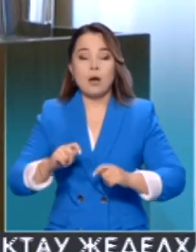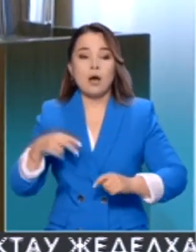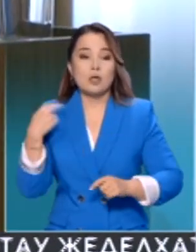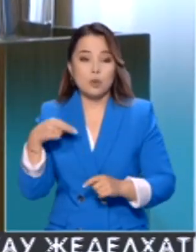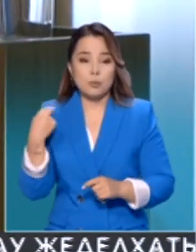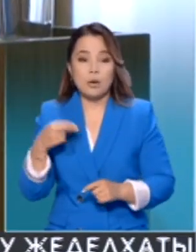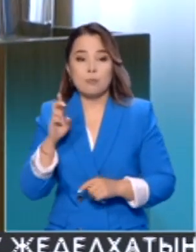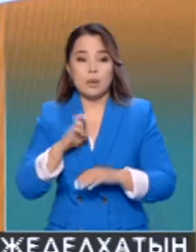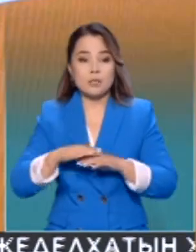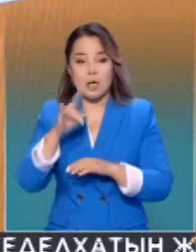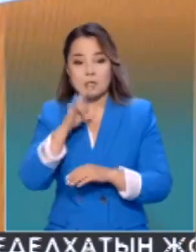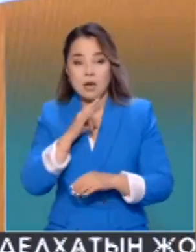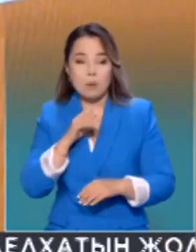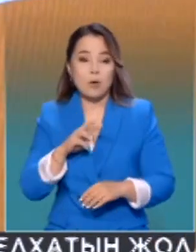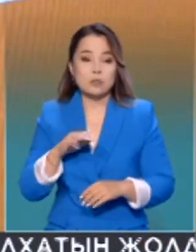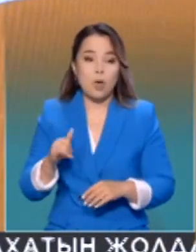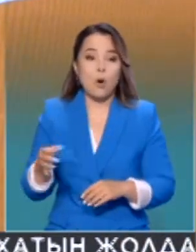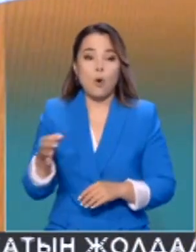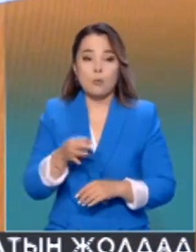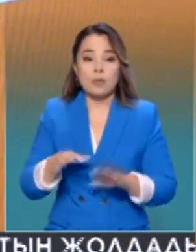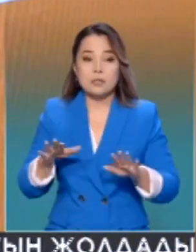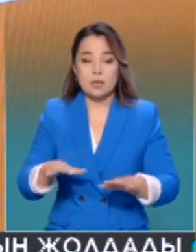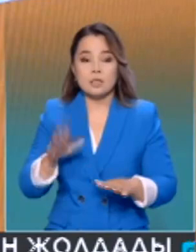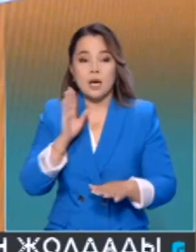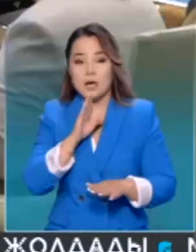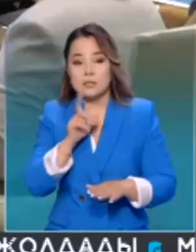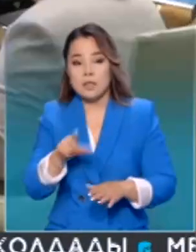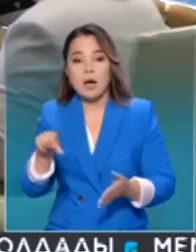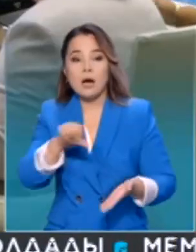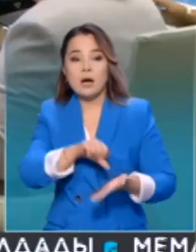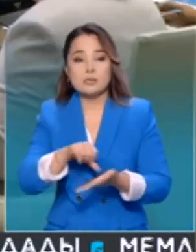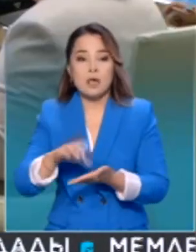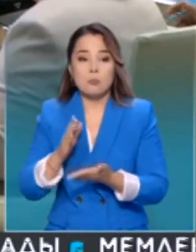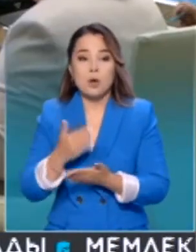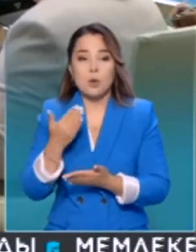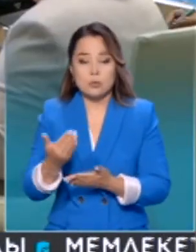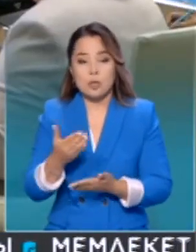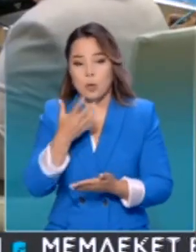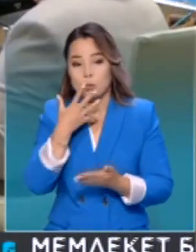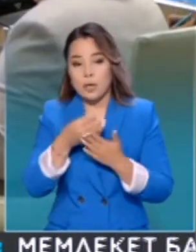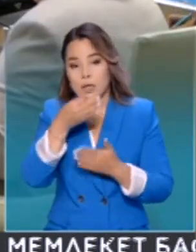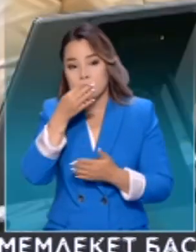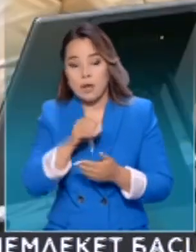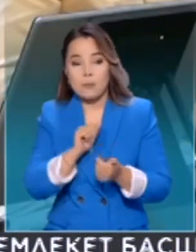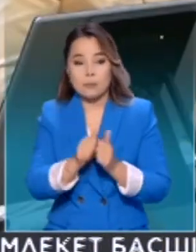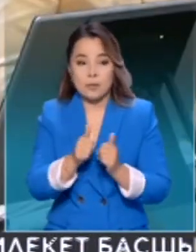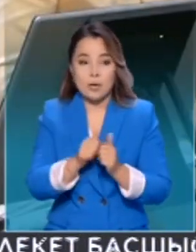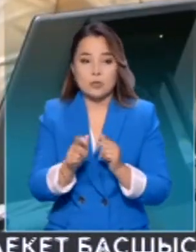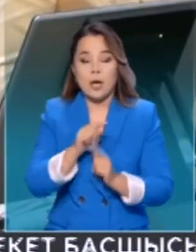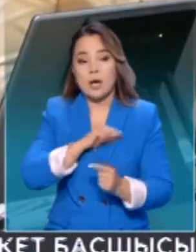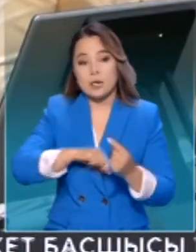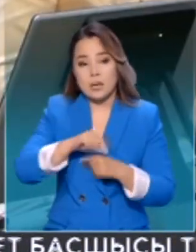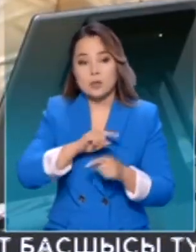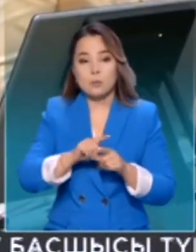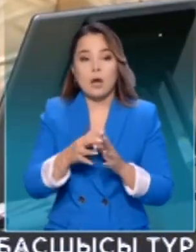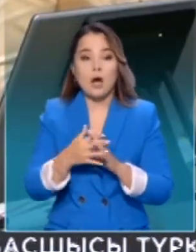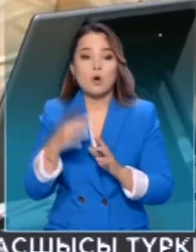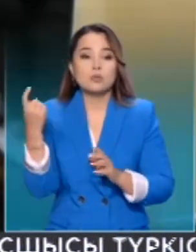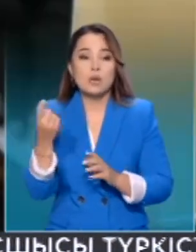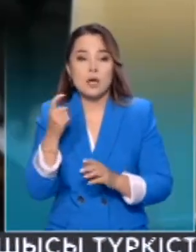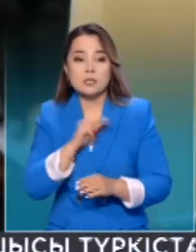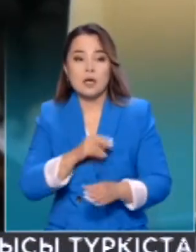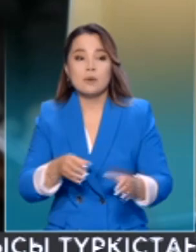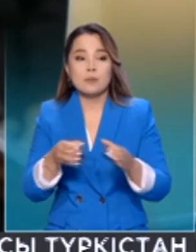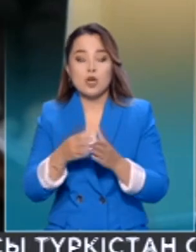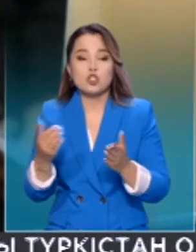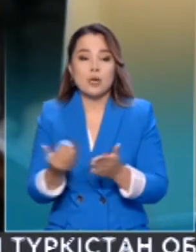Атырау, Батыс Қазақстан және Маңғыстау облыстарынан келген әйелдер қатысып жатыр. Олар өз тәжірибелерімен бөлісіп, кәсіпкерлік пен ауыл шаруашылығы